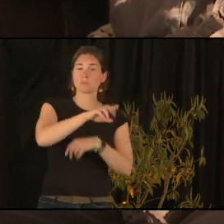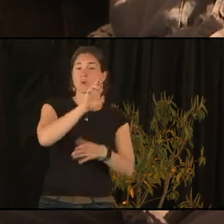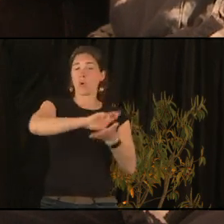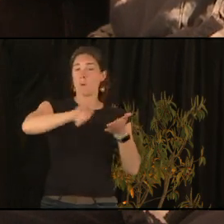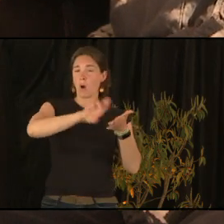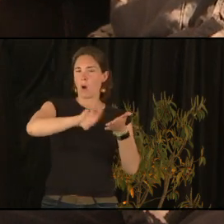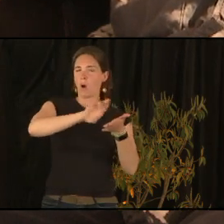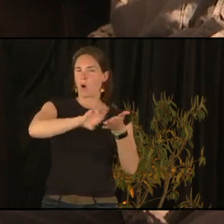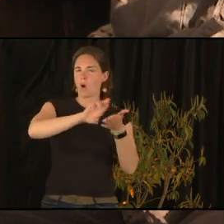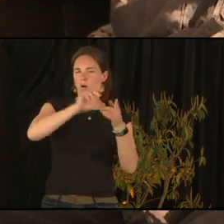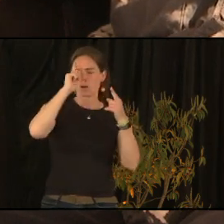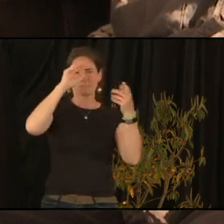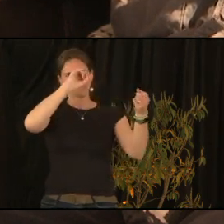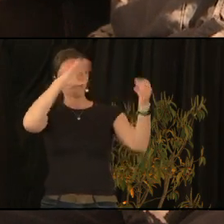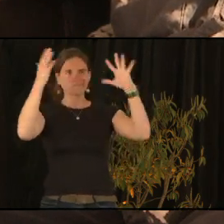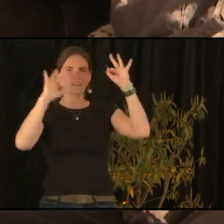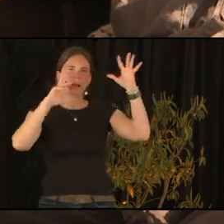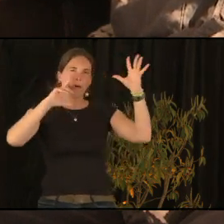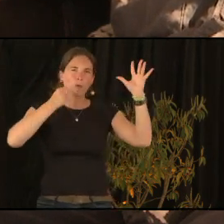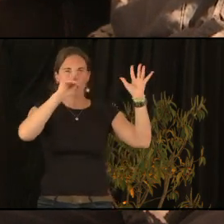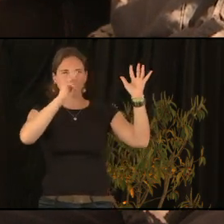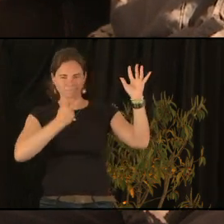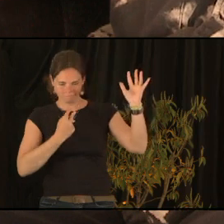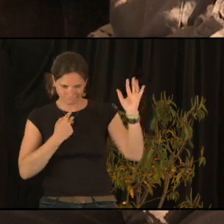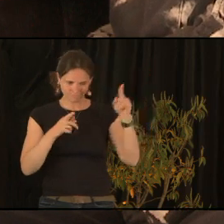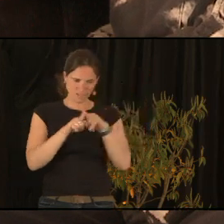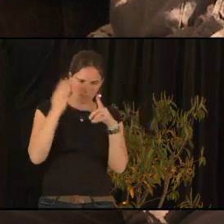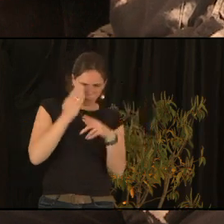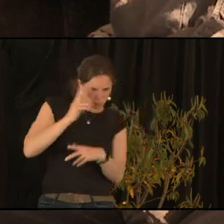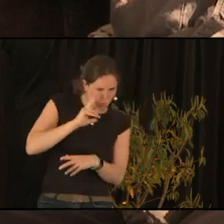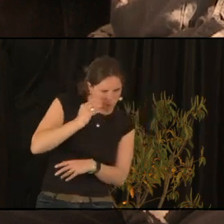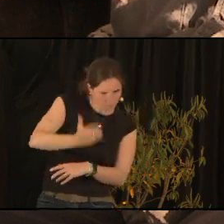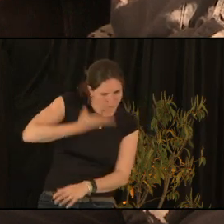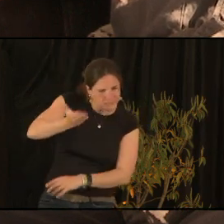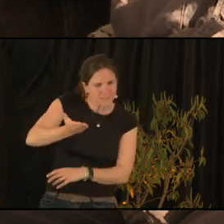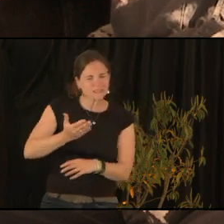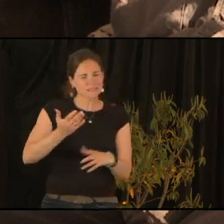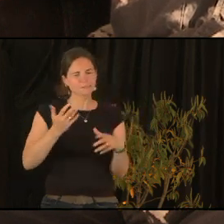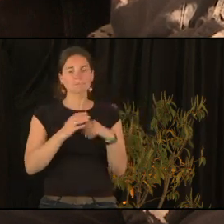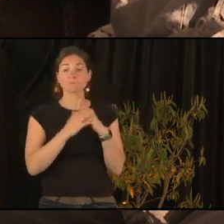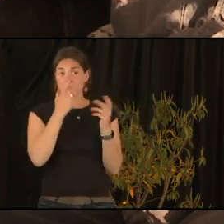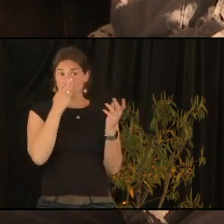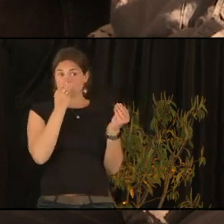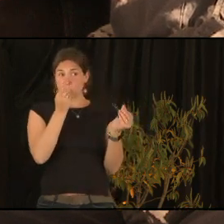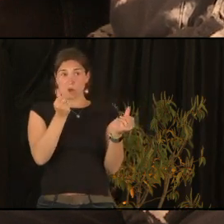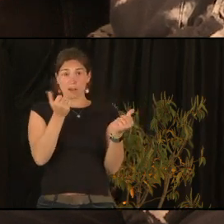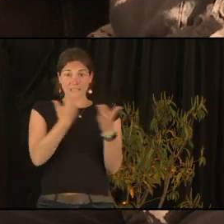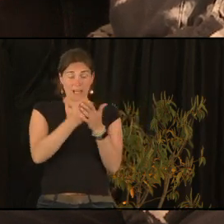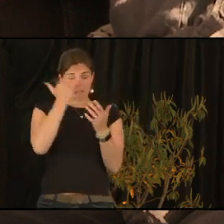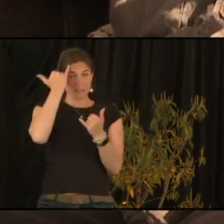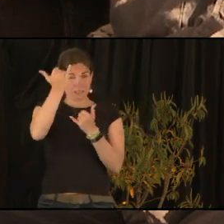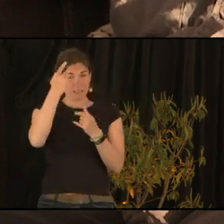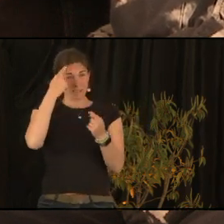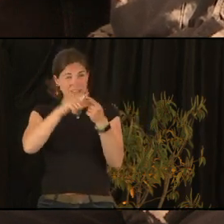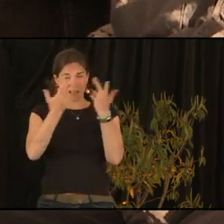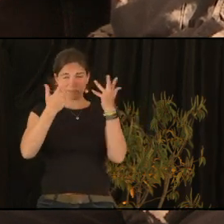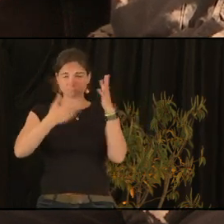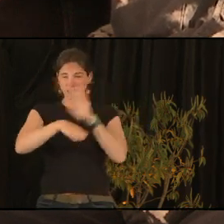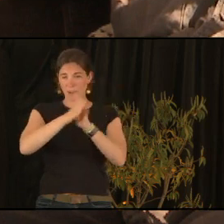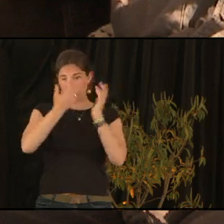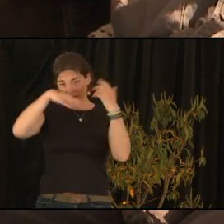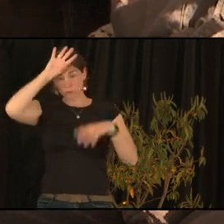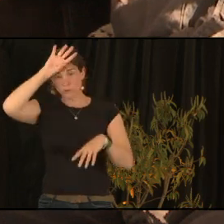penser notre humanité et les passions humaines et les pulsions humaines. Et donc j'étais absolument happée par cette idée de tragédie. Et au même moment,